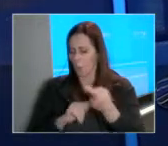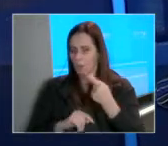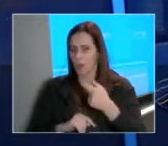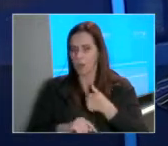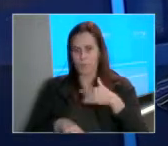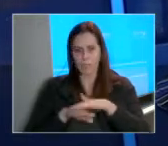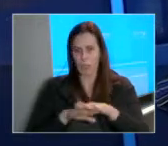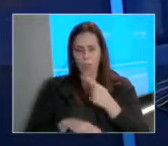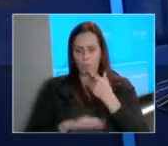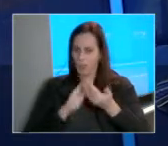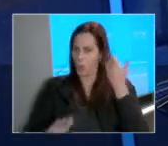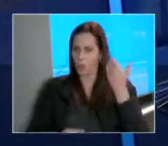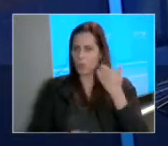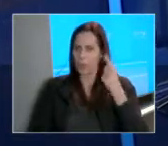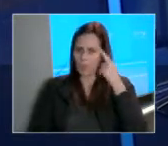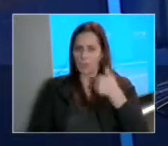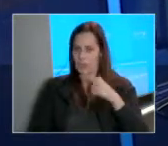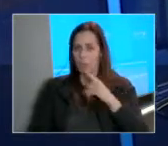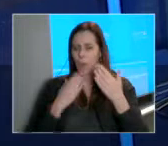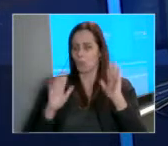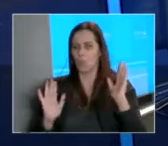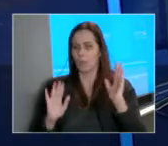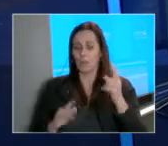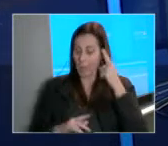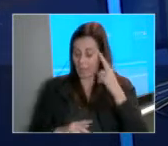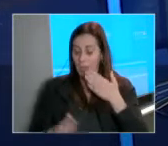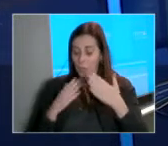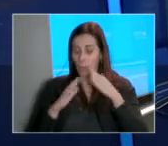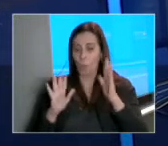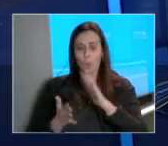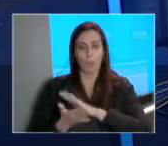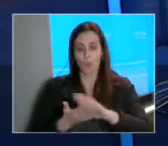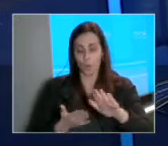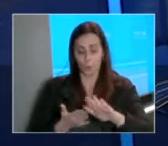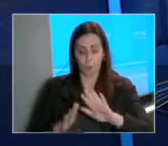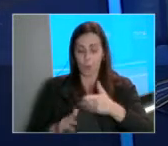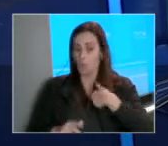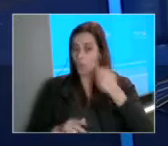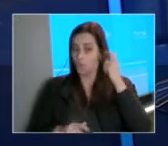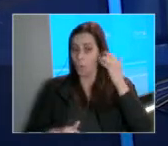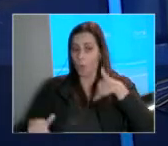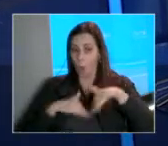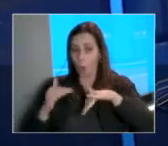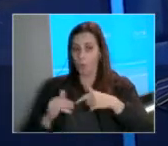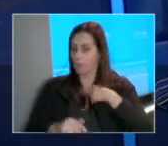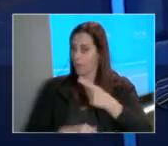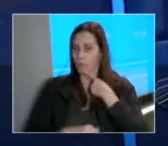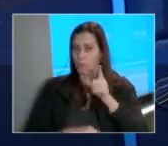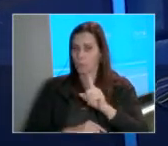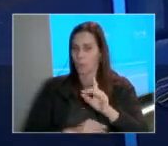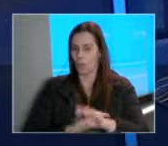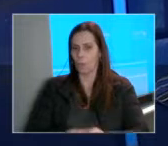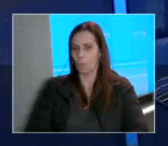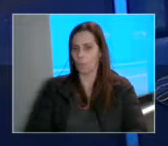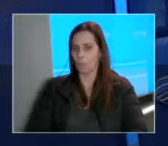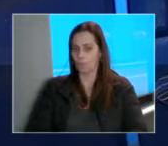אני מתנצל, אני אומר מראש, בעיניי זה לא הדיון. בעיניי הדיון הוא מאוד פשוט. ממה שאני שומע ברחוב, ואני חייב לציין, זה לא מייצג